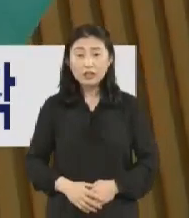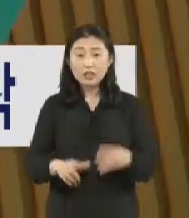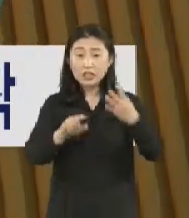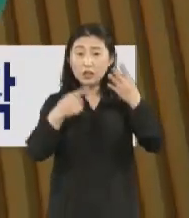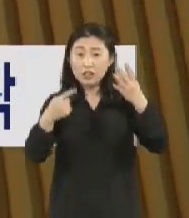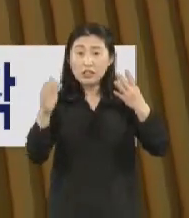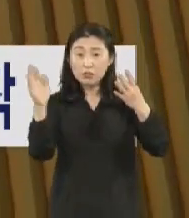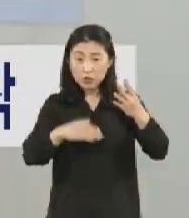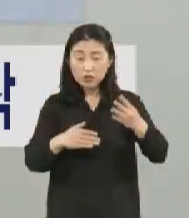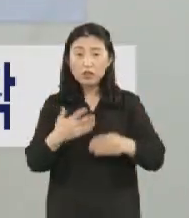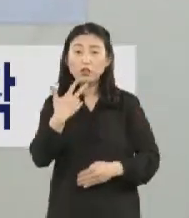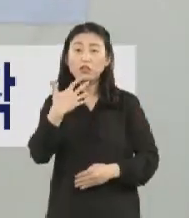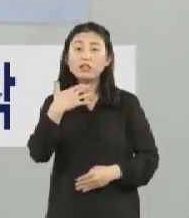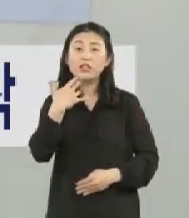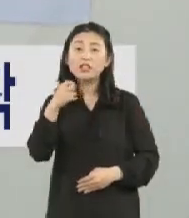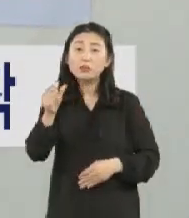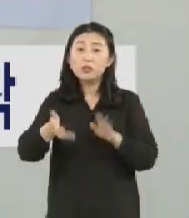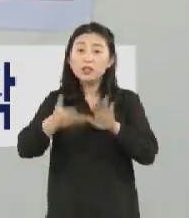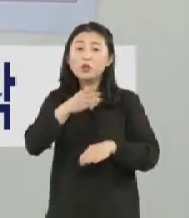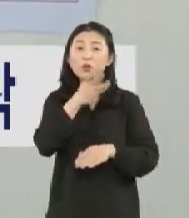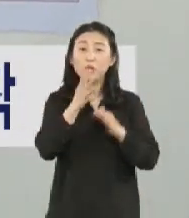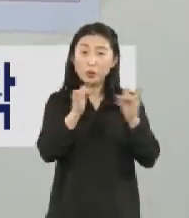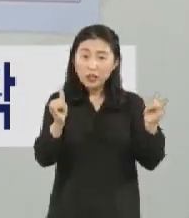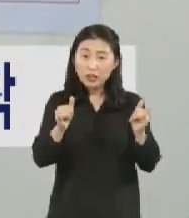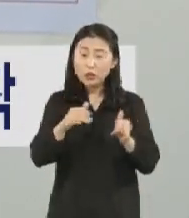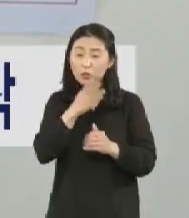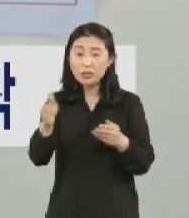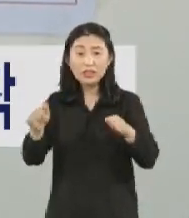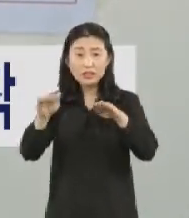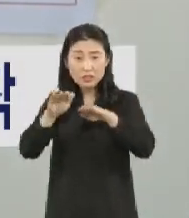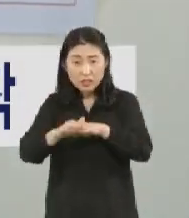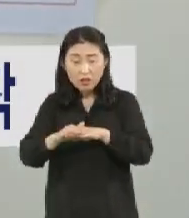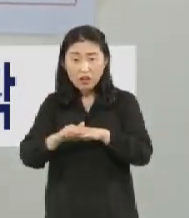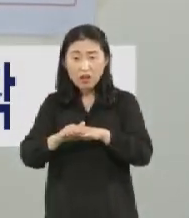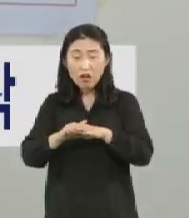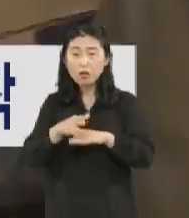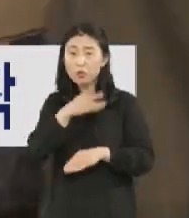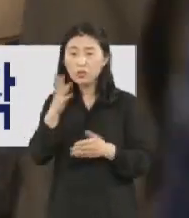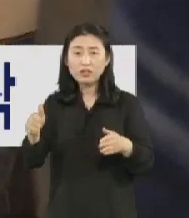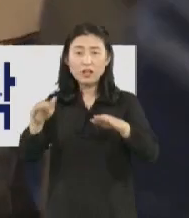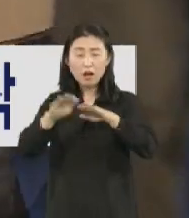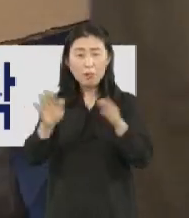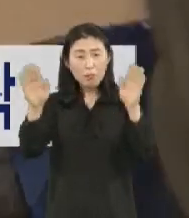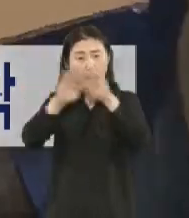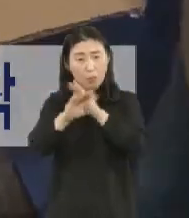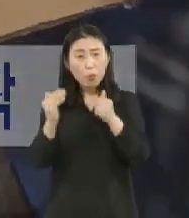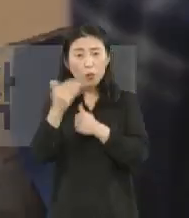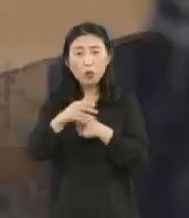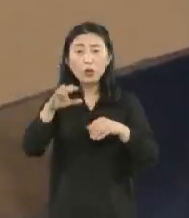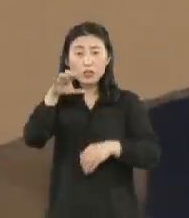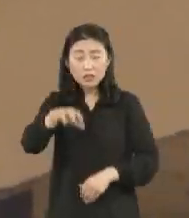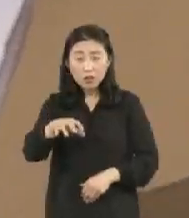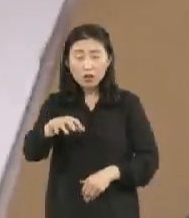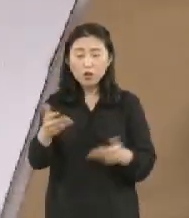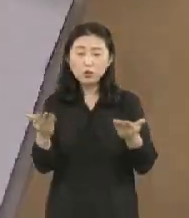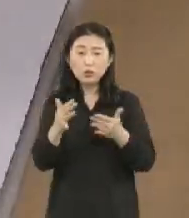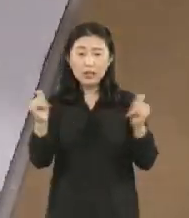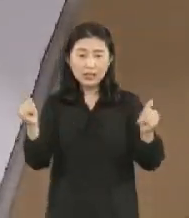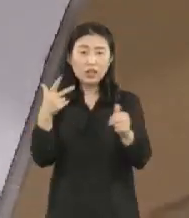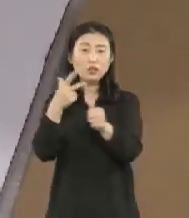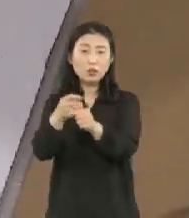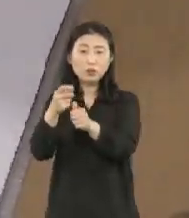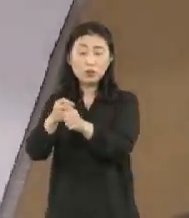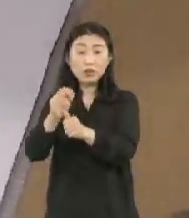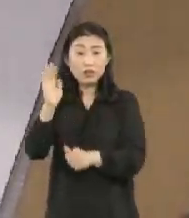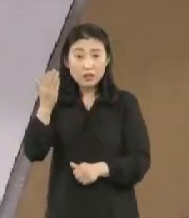달 1일부터 75세 이상 어르신과 노인시설, 노인주거시설, 주야간보호시설 이용자, 종사자에